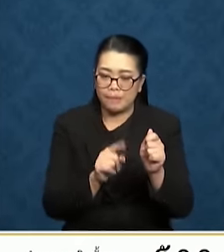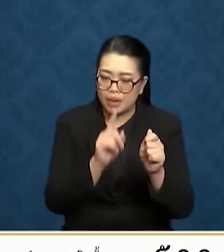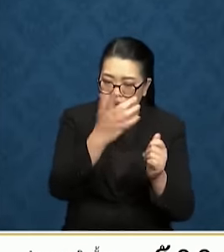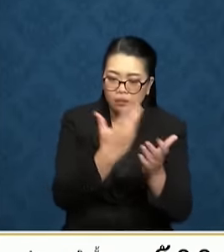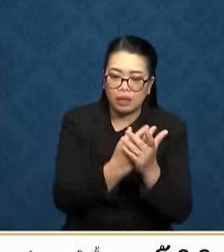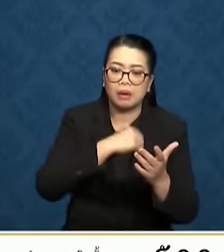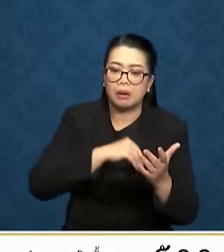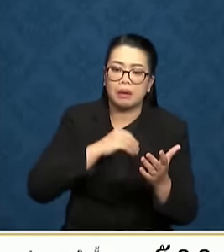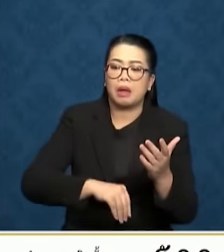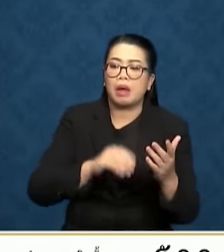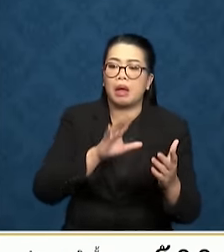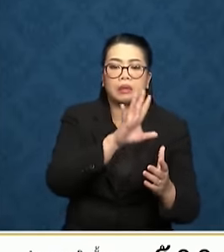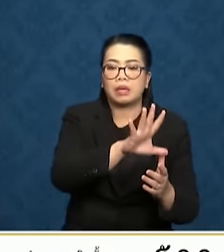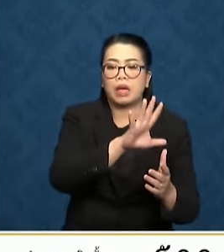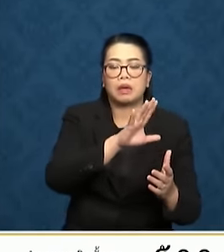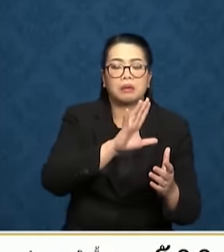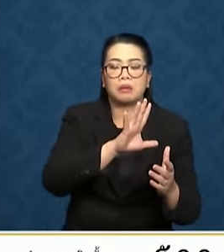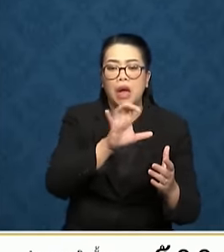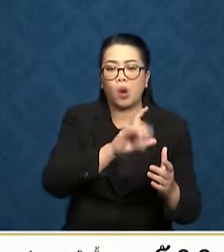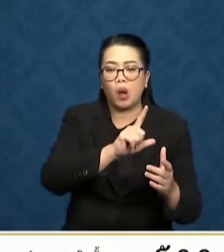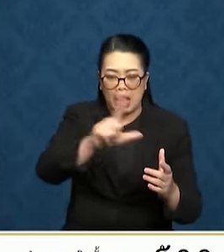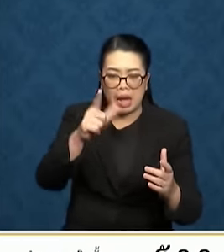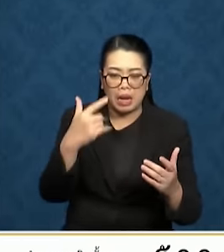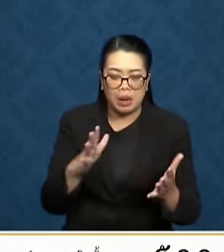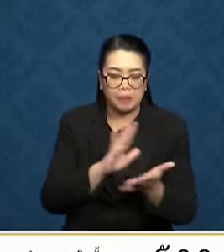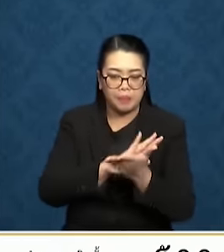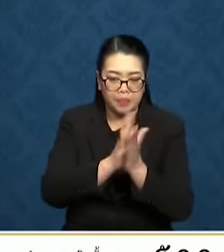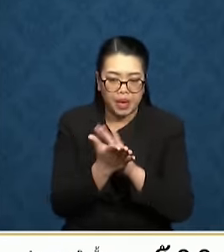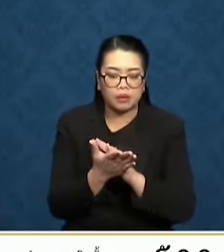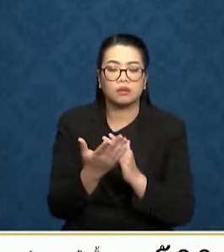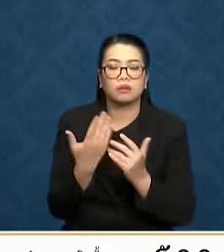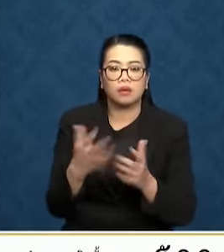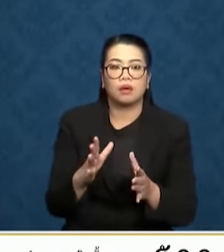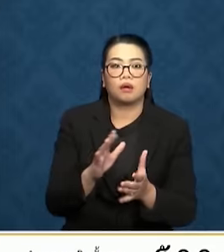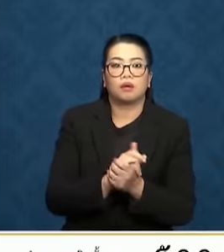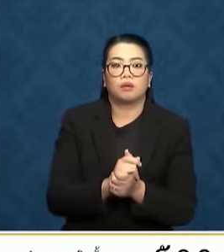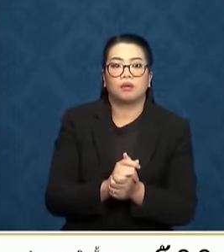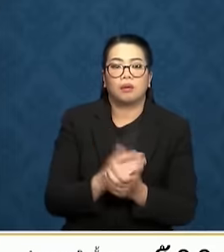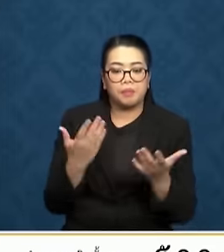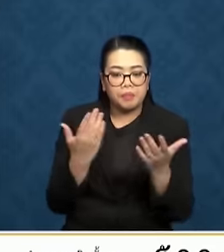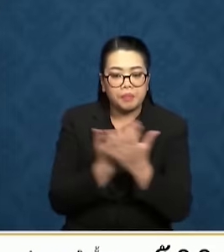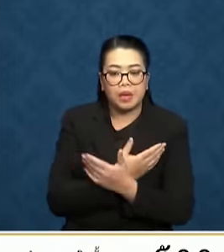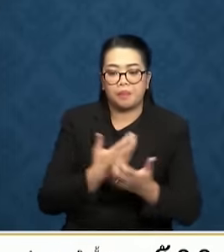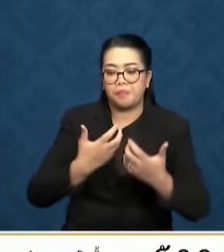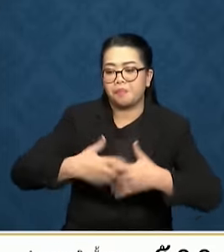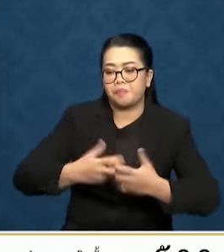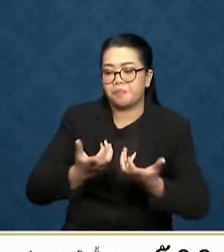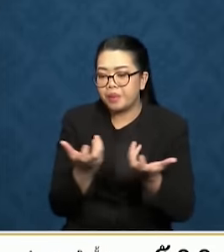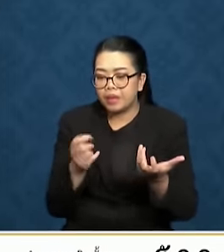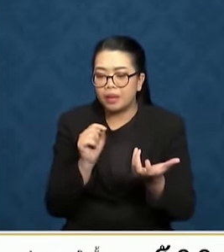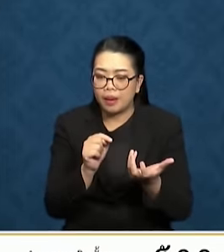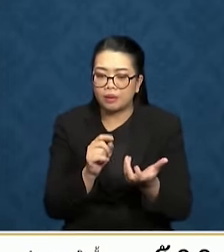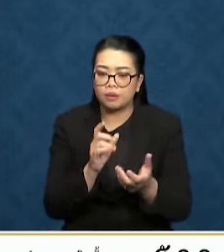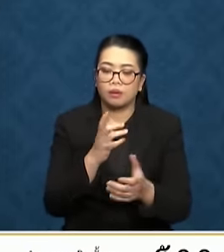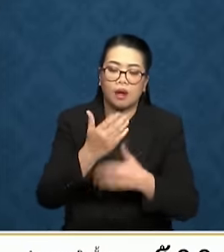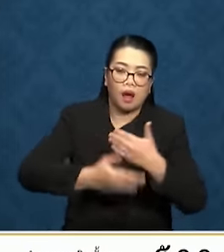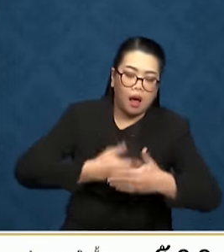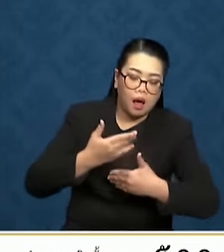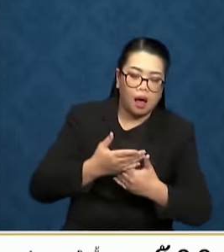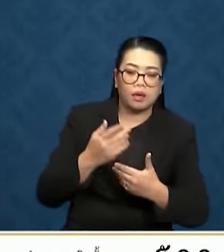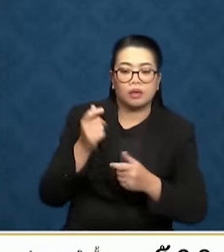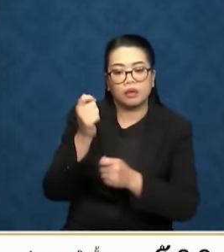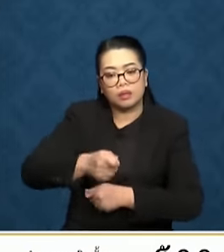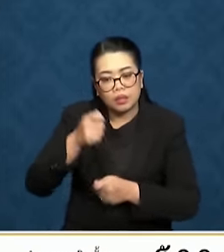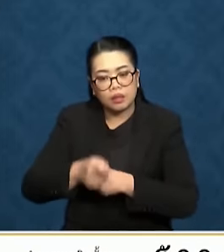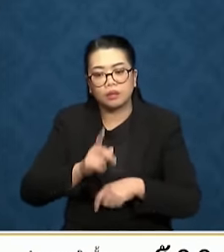และที่เหลือทั่วประเทศไยถ้าทำได้มันเปลี่ยนมูลค่าจากโภคภัณฑ์ให้กลายเป็นผลิตภัณฑ์เนี่ยการแก้ปัญหาการเกษตร